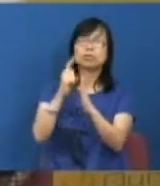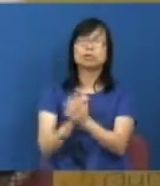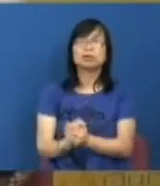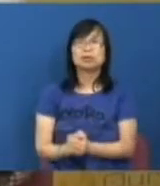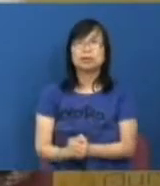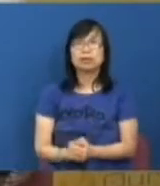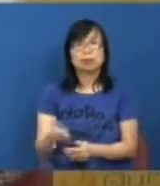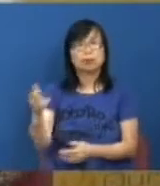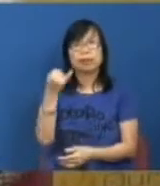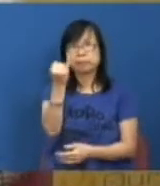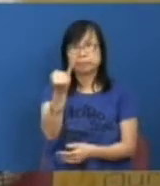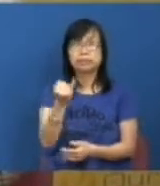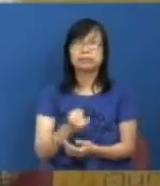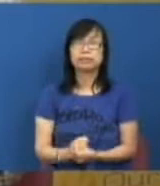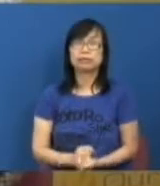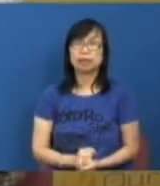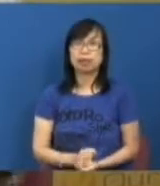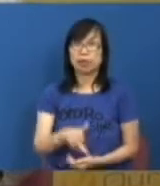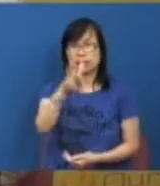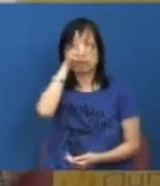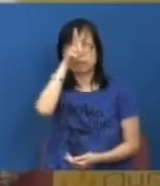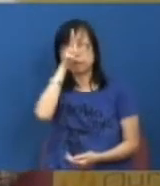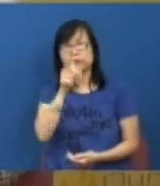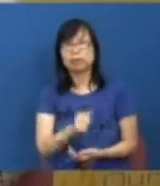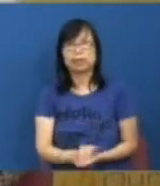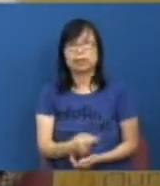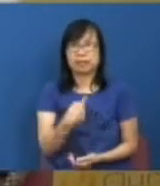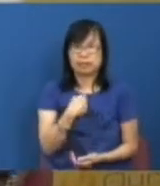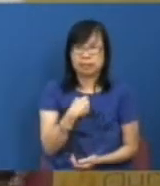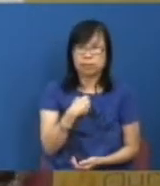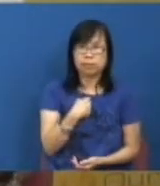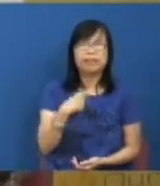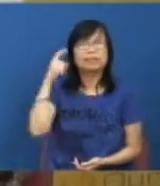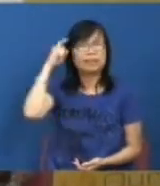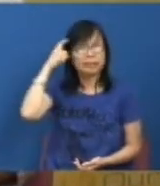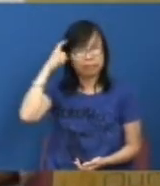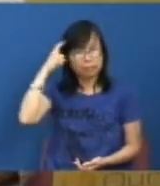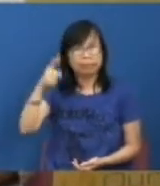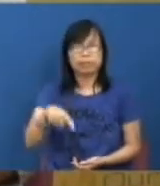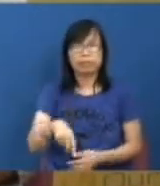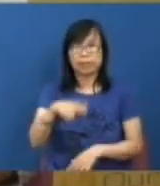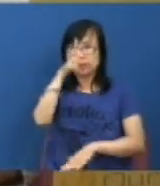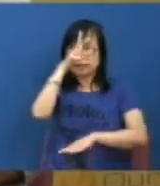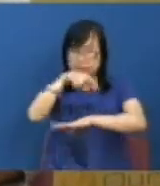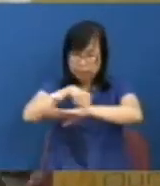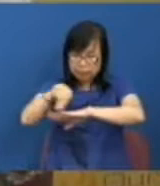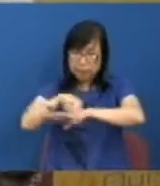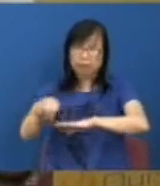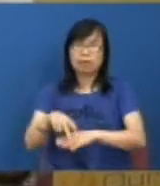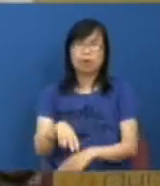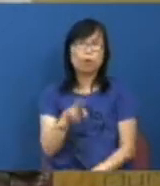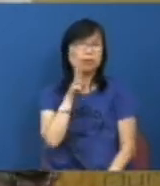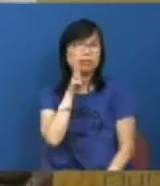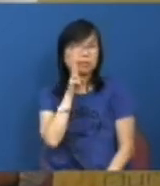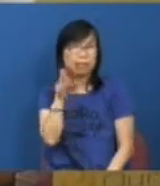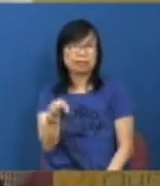衰攞嚟衰，所以我覺得政府咧，你總係需要咧係當機立斷咧喺個政策上咧係即係如果假設哎呀